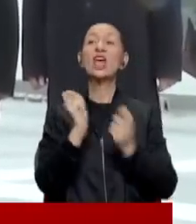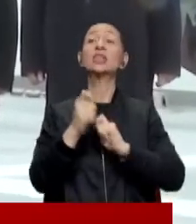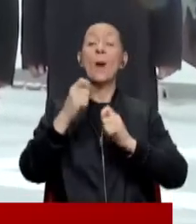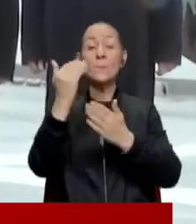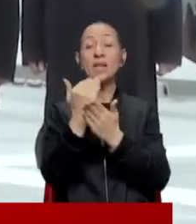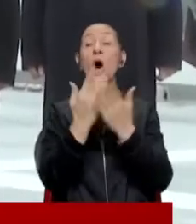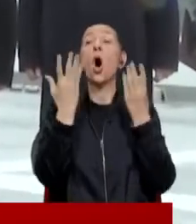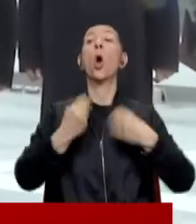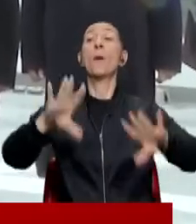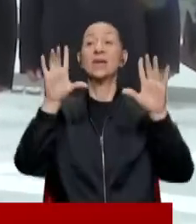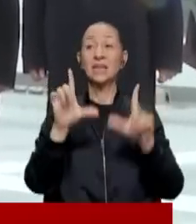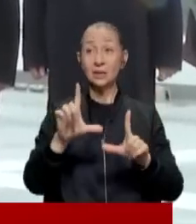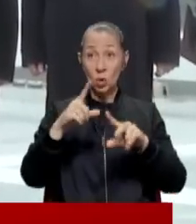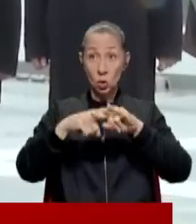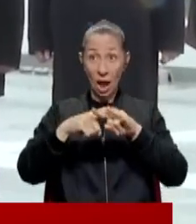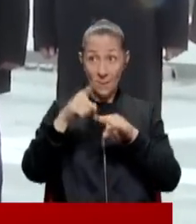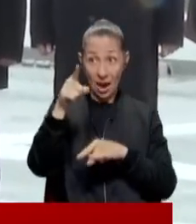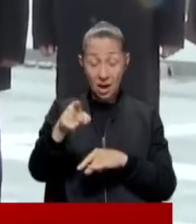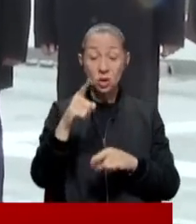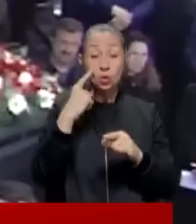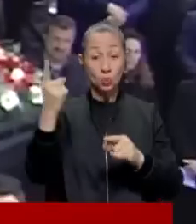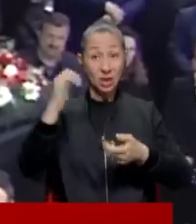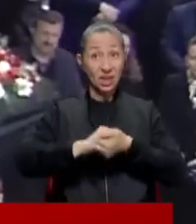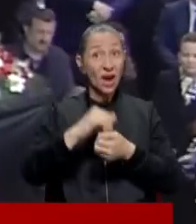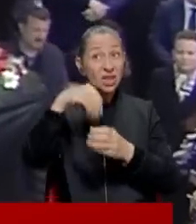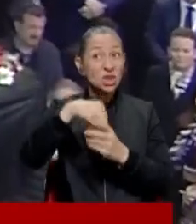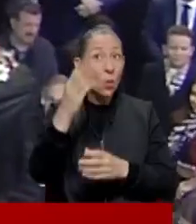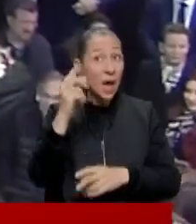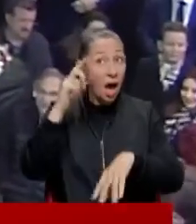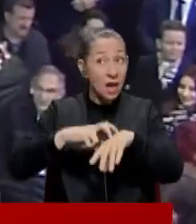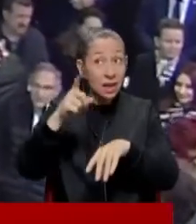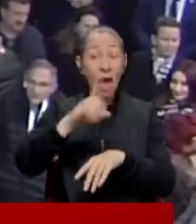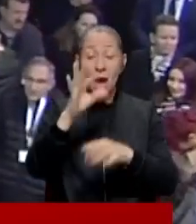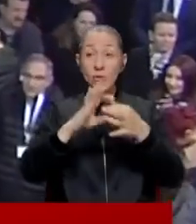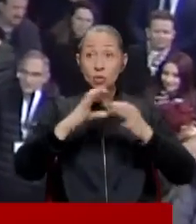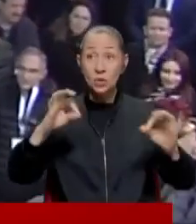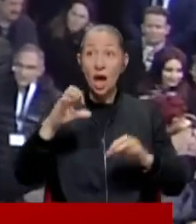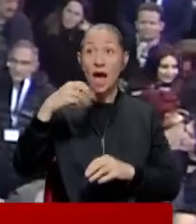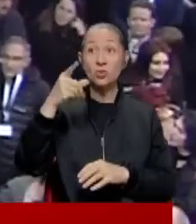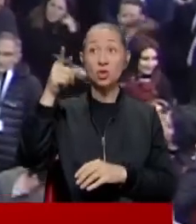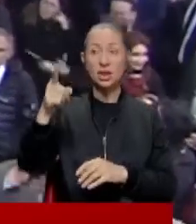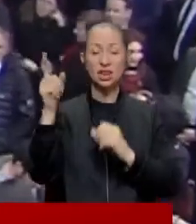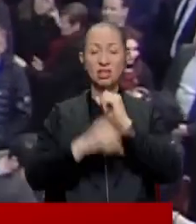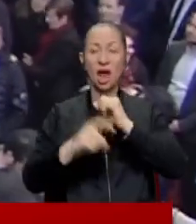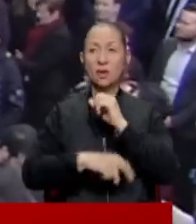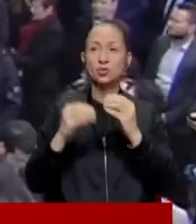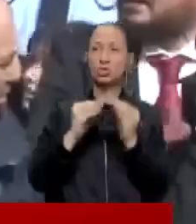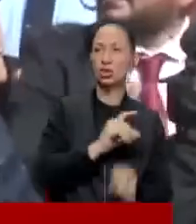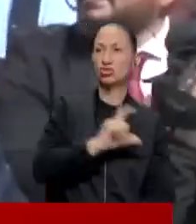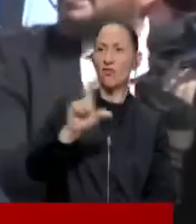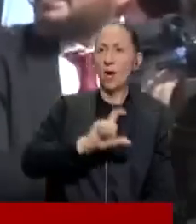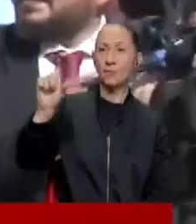olmamalı diyen hüdaparın Cumhur ittifakı içinde olmasını hatırlattı Mansur Yavaş her cümlesi Erdoğan'ın terör suçlamasına